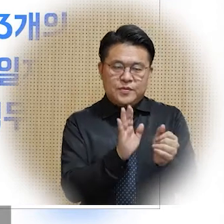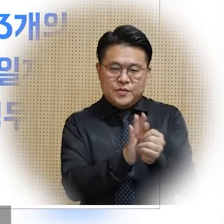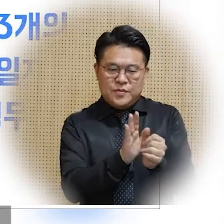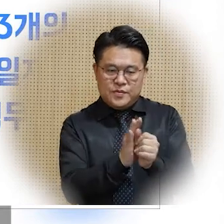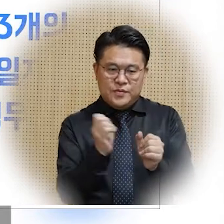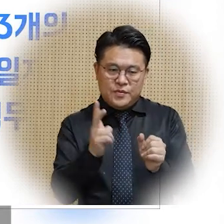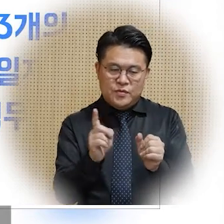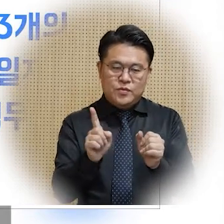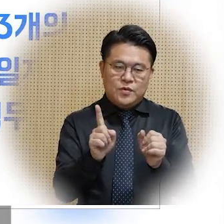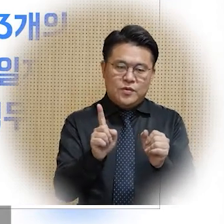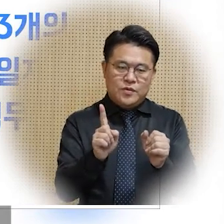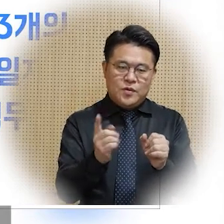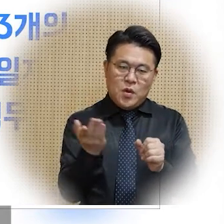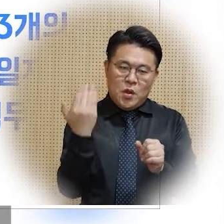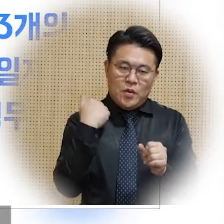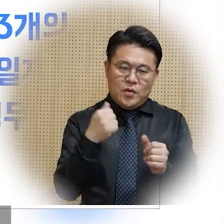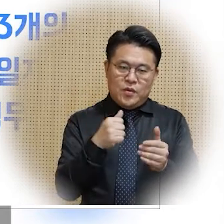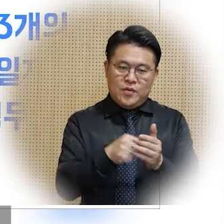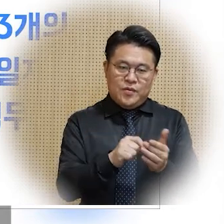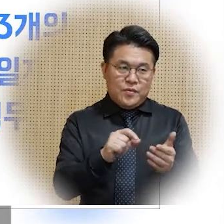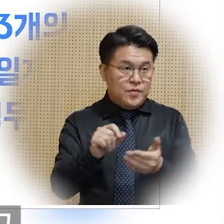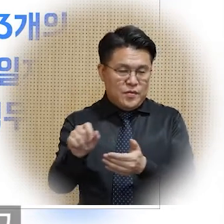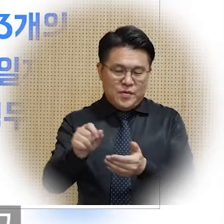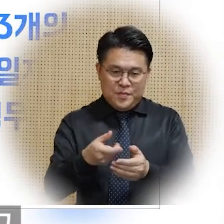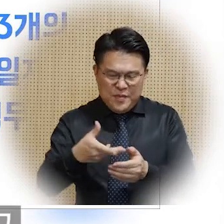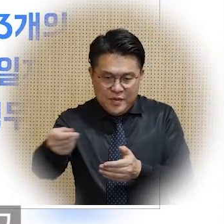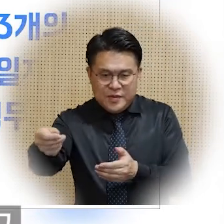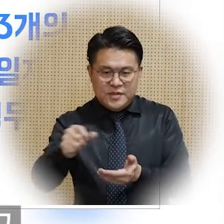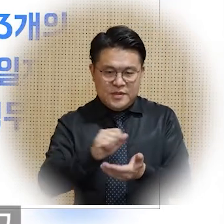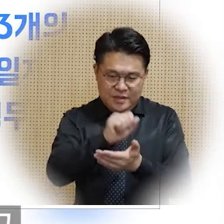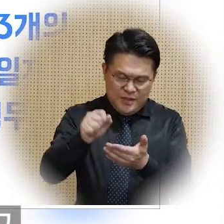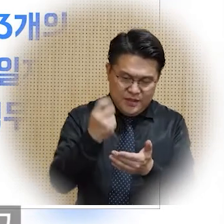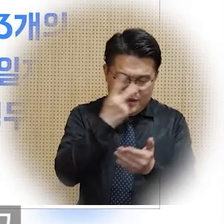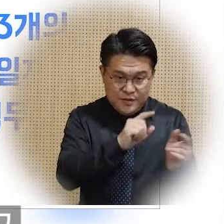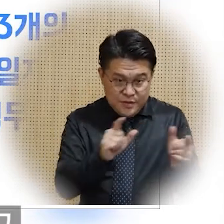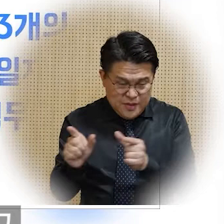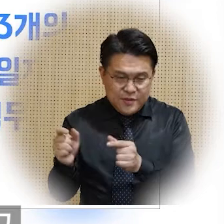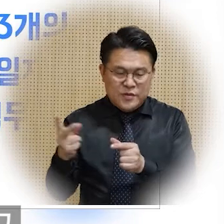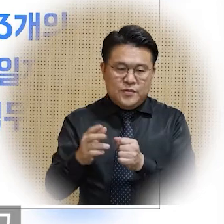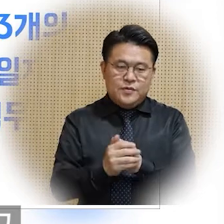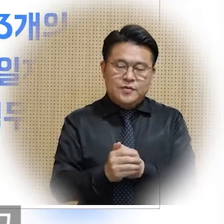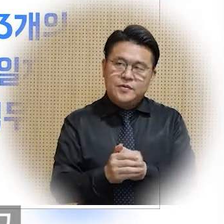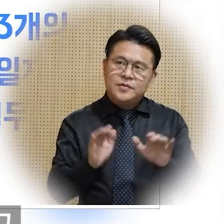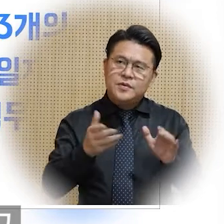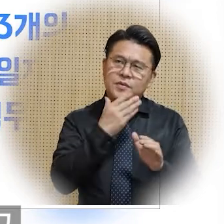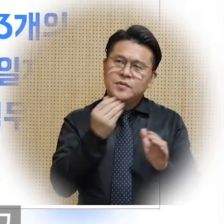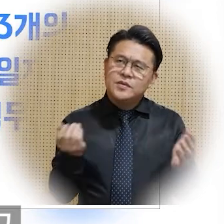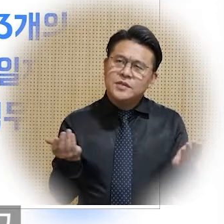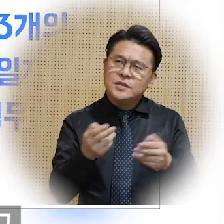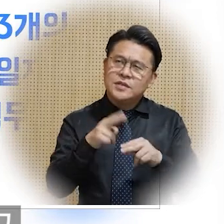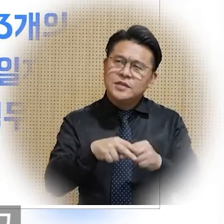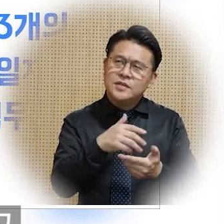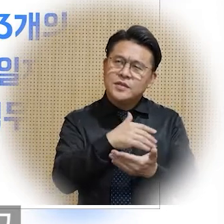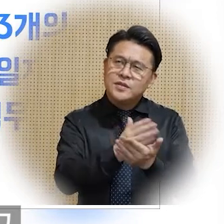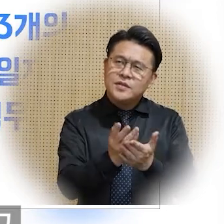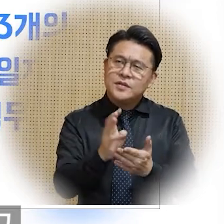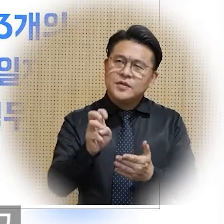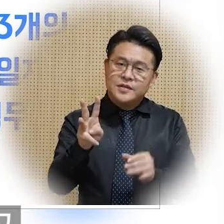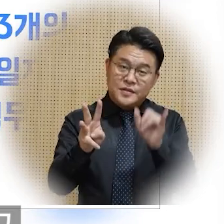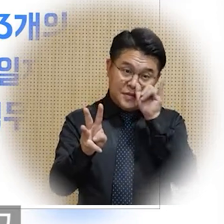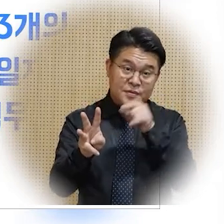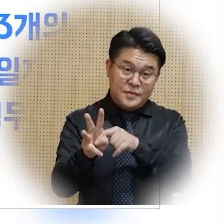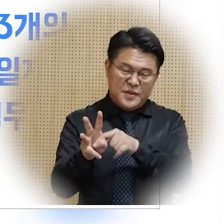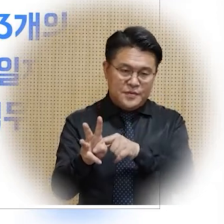다음에 최근에 이제 다회용품 대여 및 세척관리까지 약 한 33가지의 그런 복지 일자리 직무들이 개발이